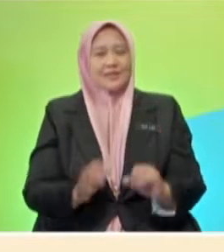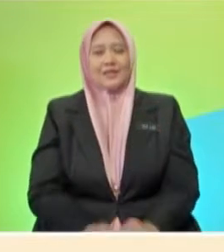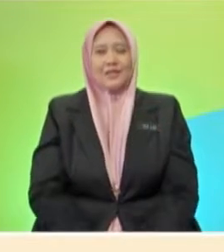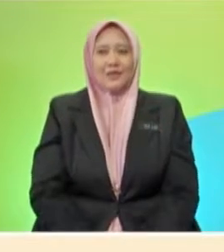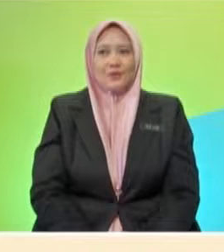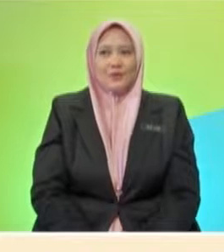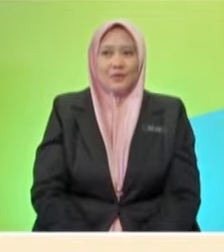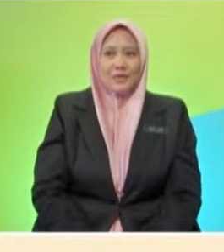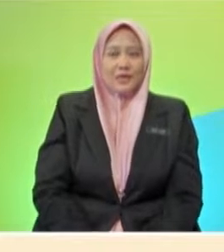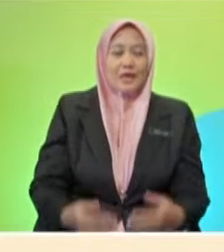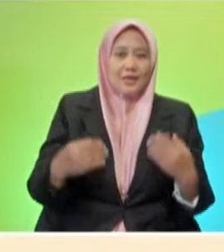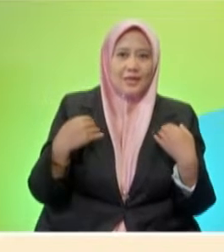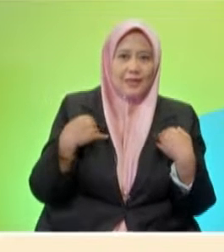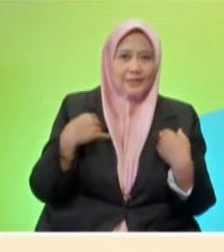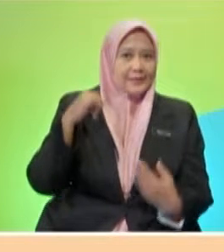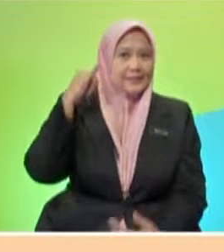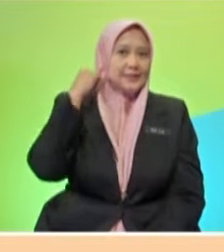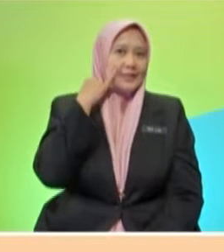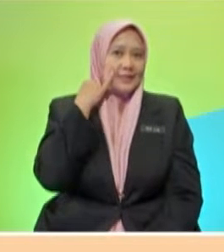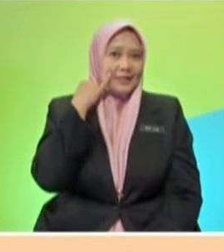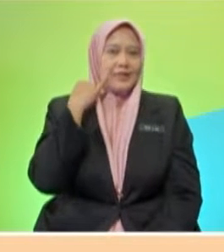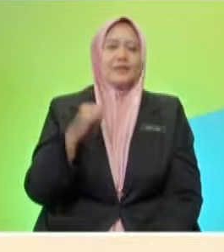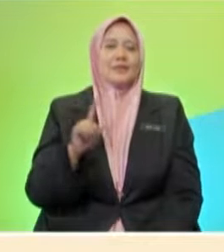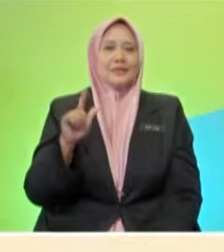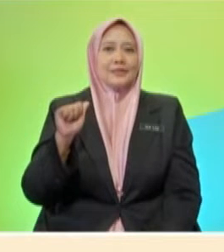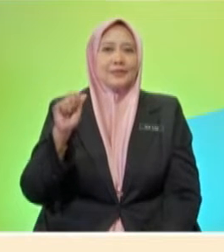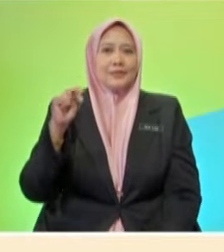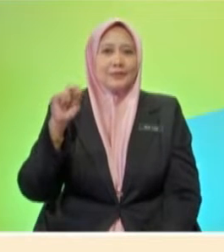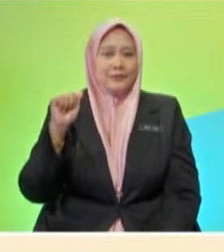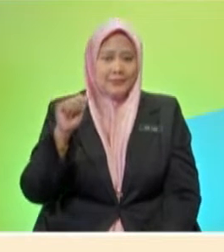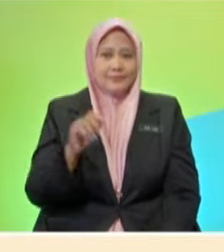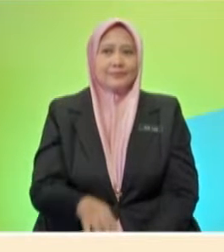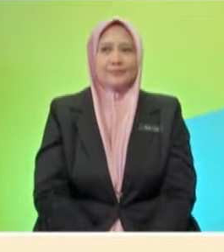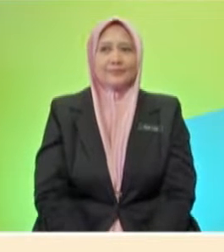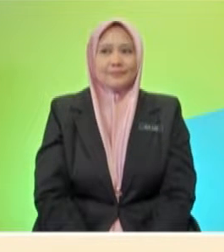azrail terlebih dahulu silahkan Azriel hanya untuk baca